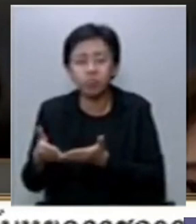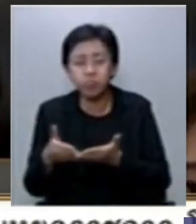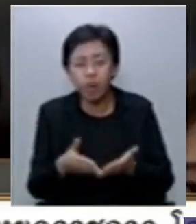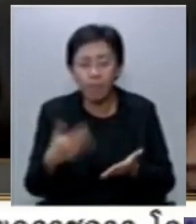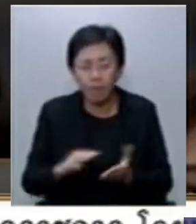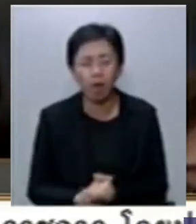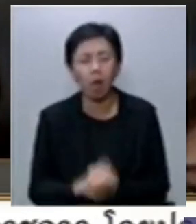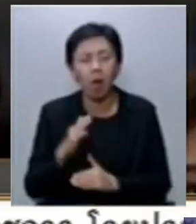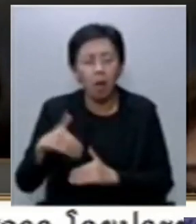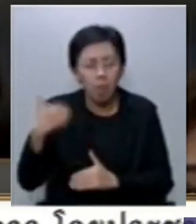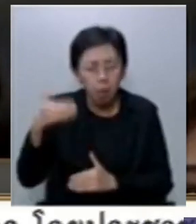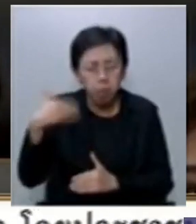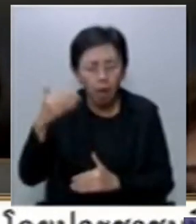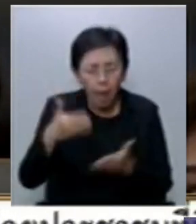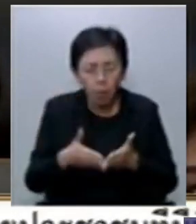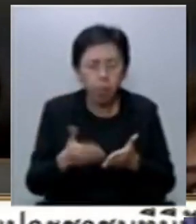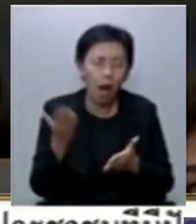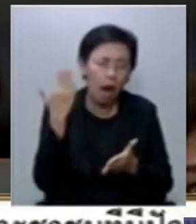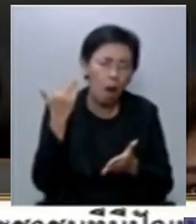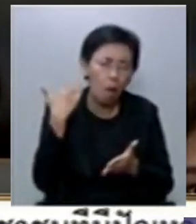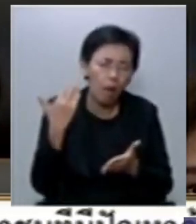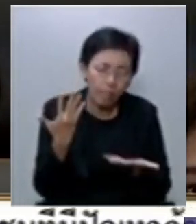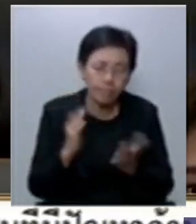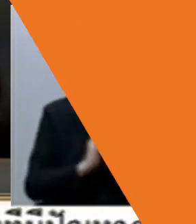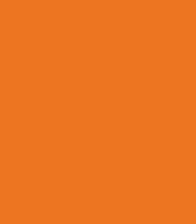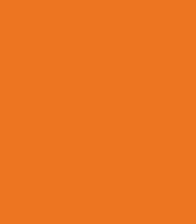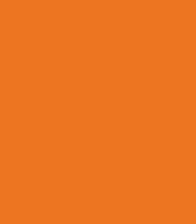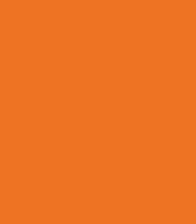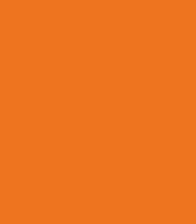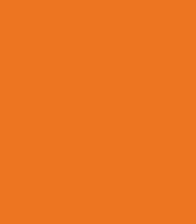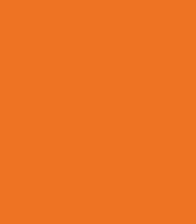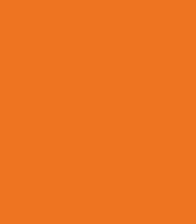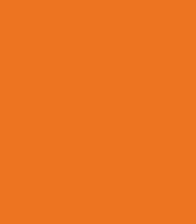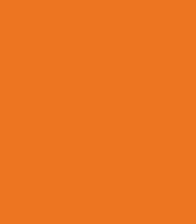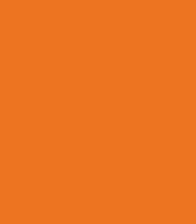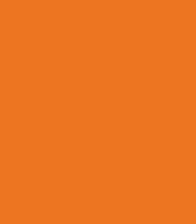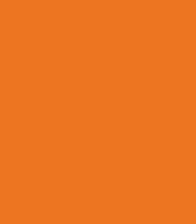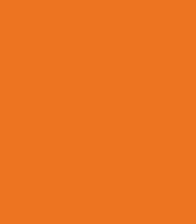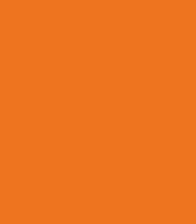วันหนึ่งเนี่ยก็จะล้าสมัยไปครับขอบคุณครับท่านประธานครับ ครับขอบคุณนะครับ